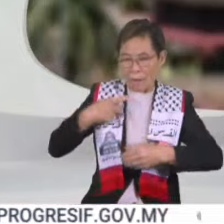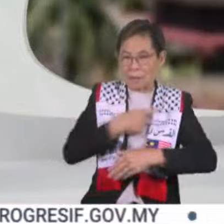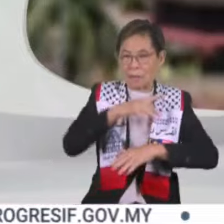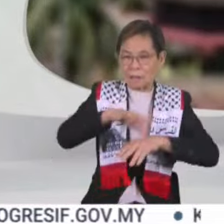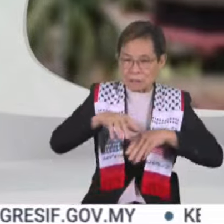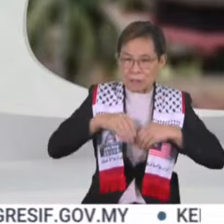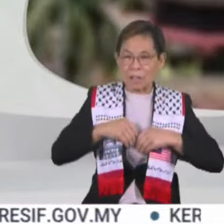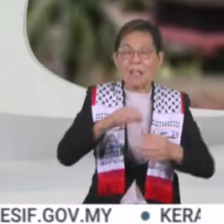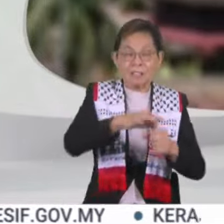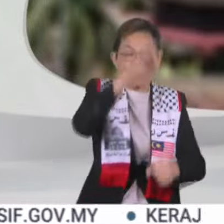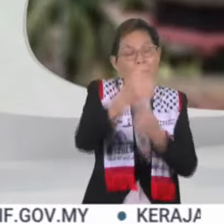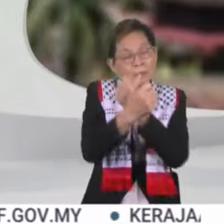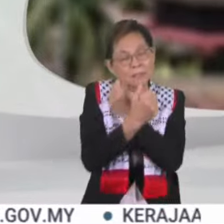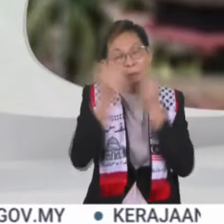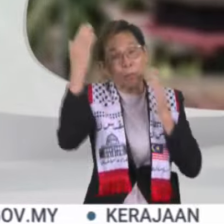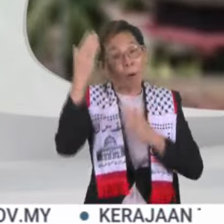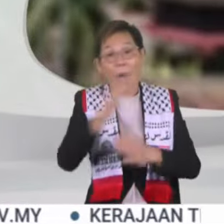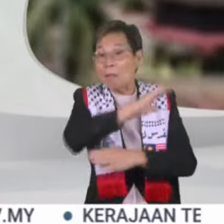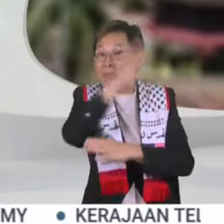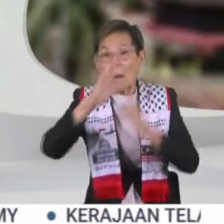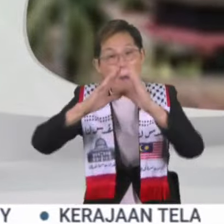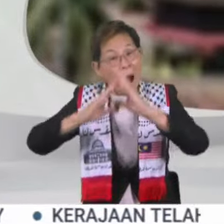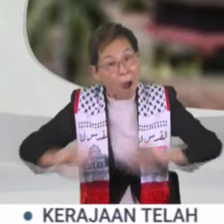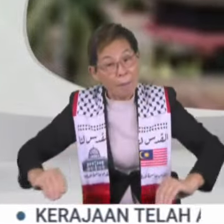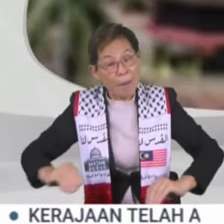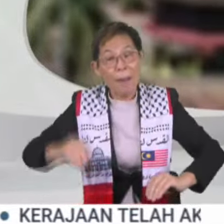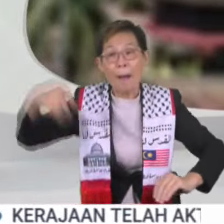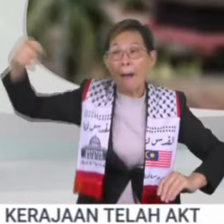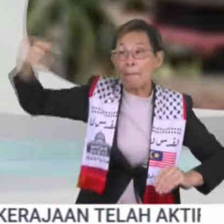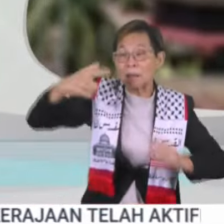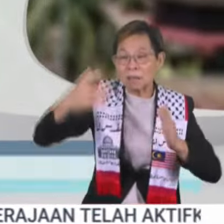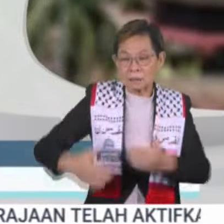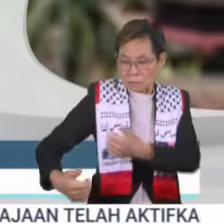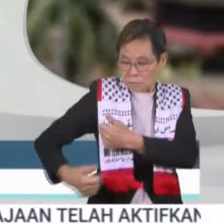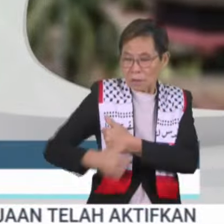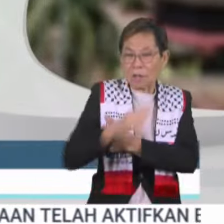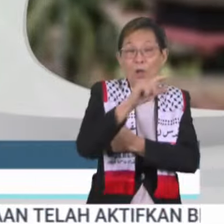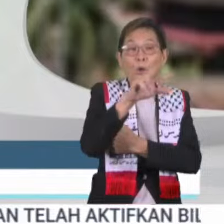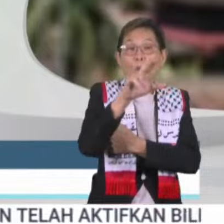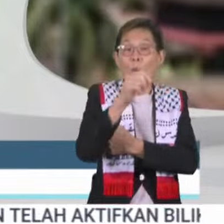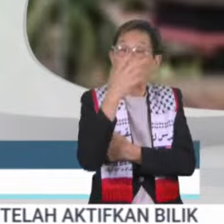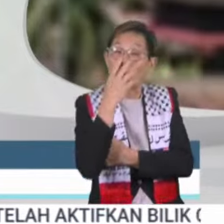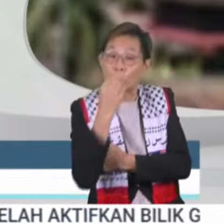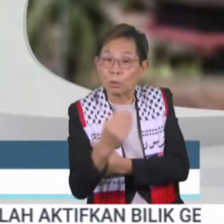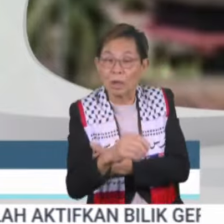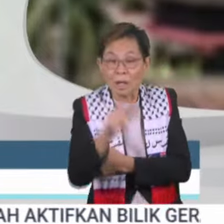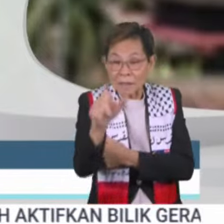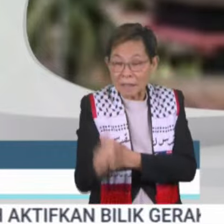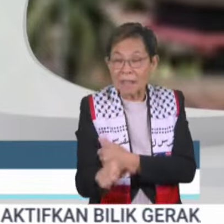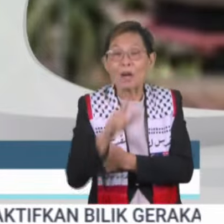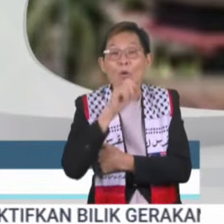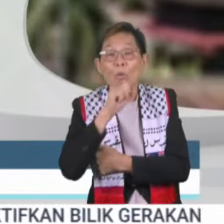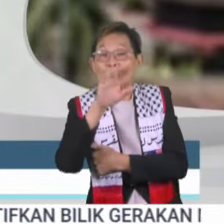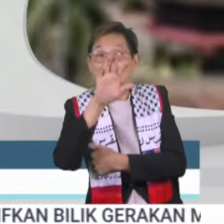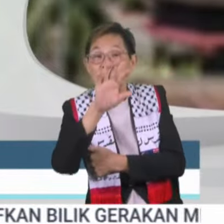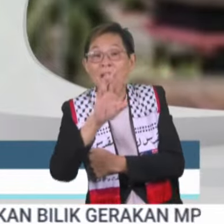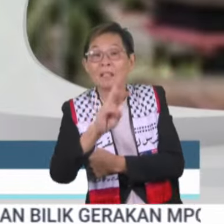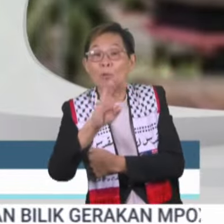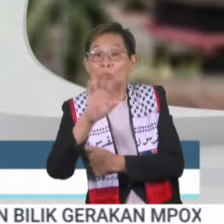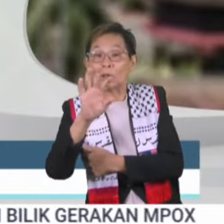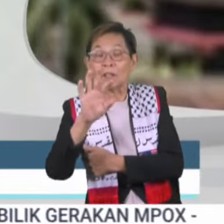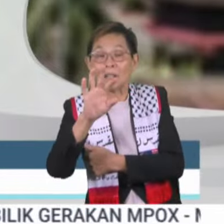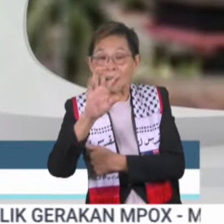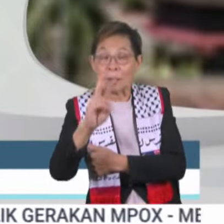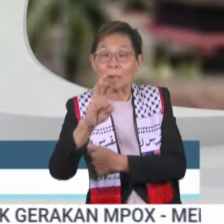Semangat cintakan negara tidak pernah pudar buat seorang pesara tentera di Gua Musang. Abu Bakar Yusof, 69 tahun, berkata setiap